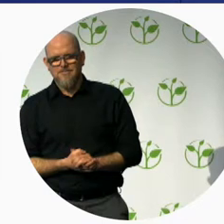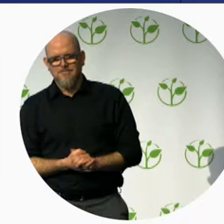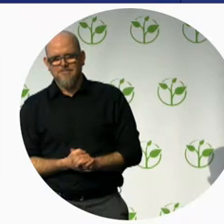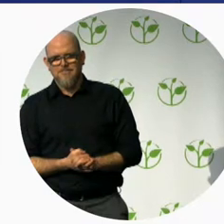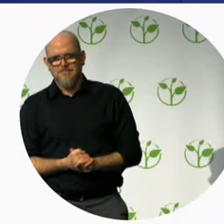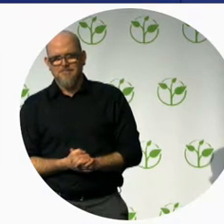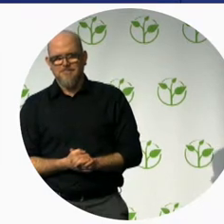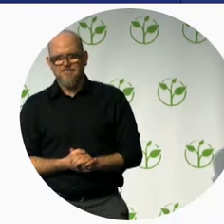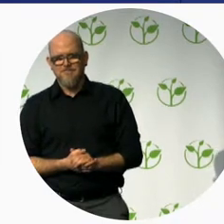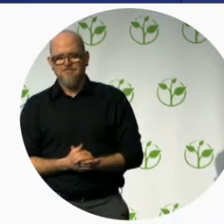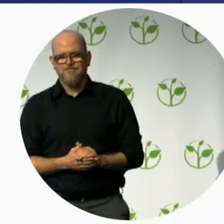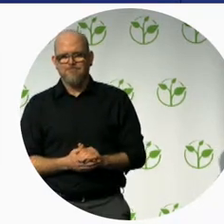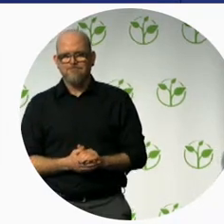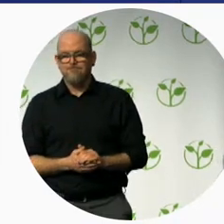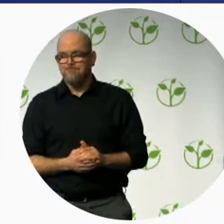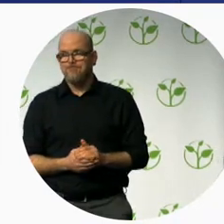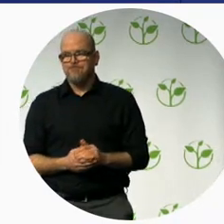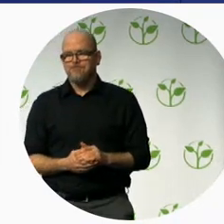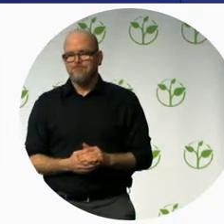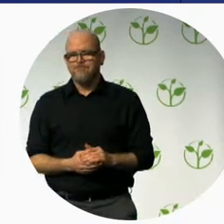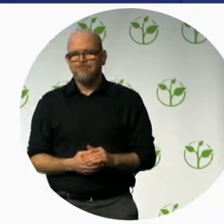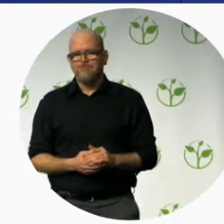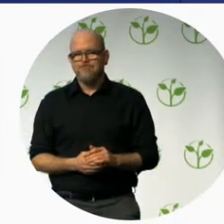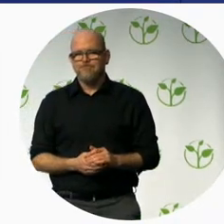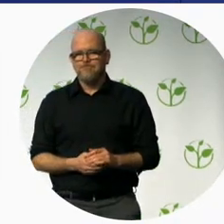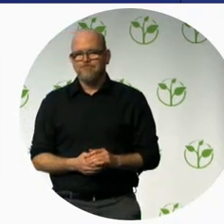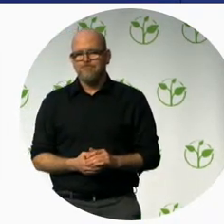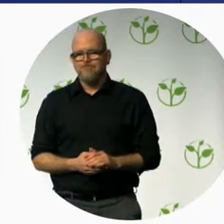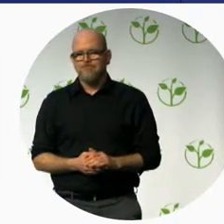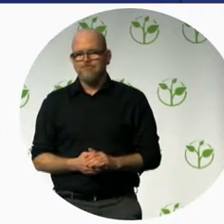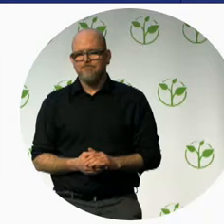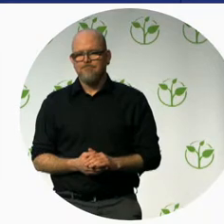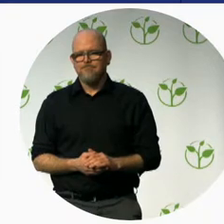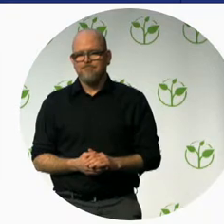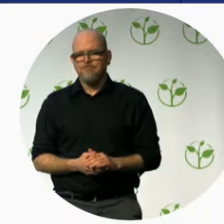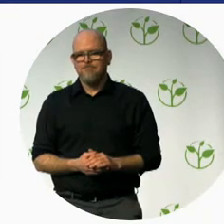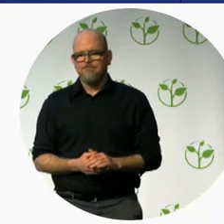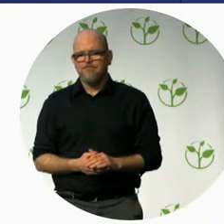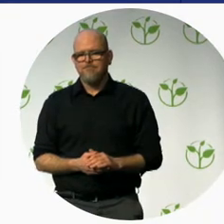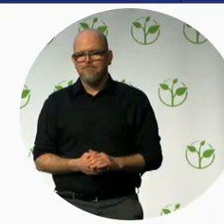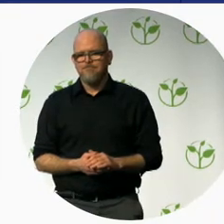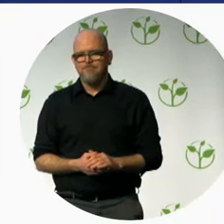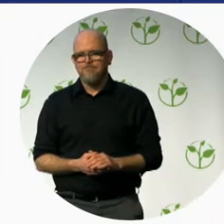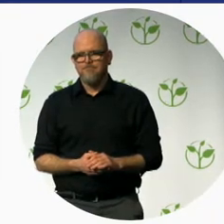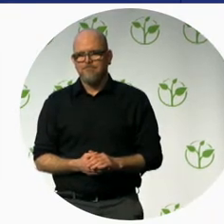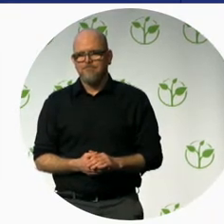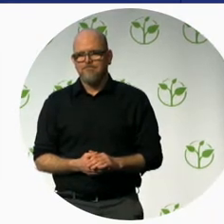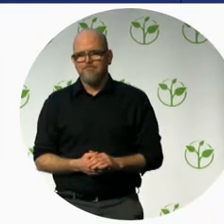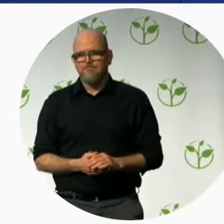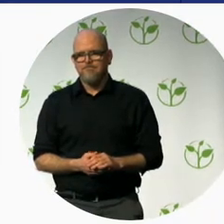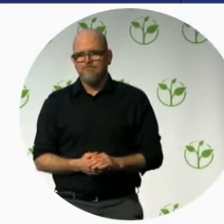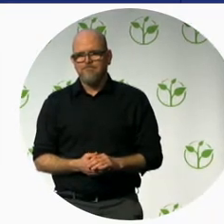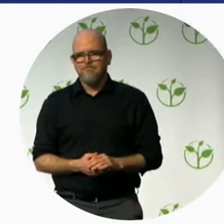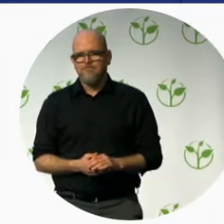kolejnością, asysta, zniżki do muzeów itp. dla osób niepełnosprawnych